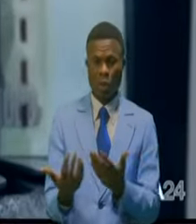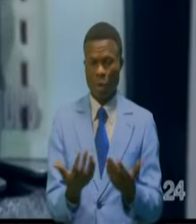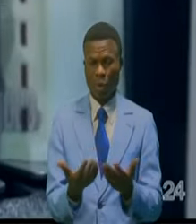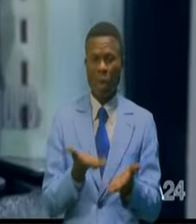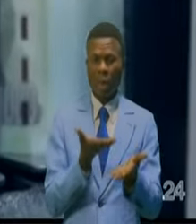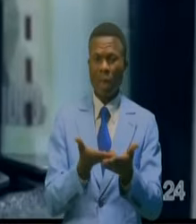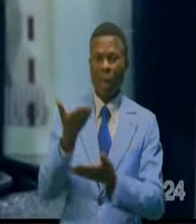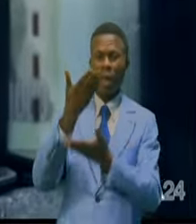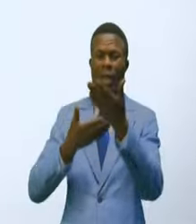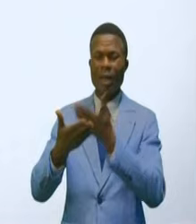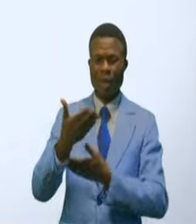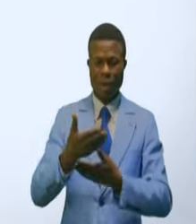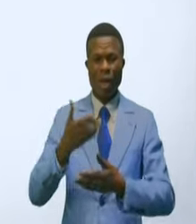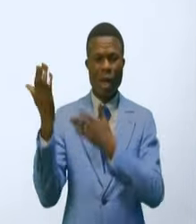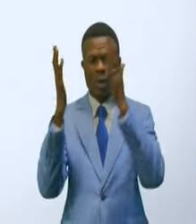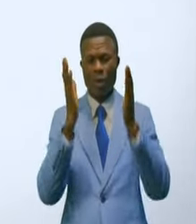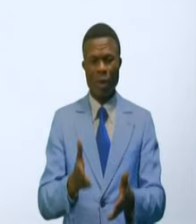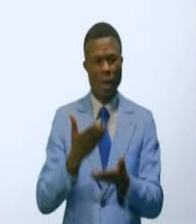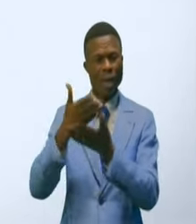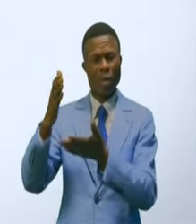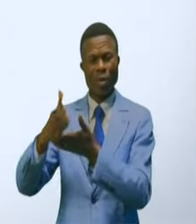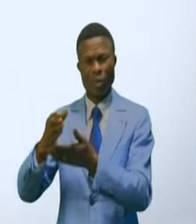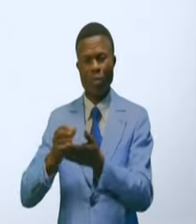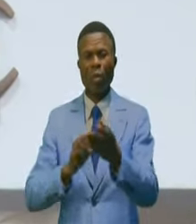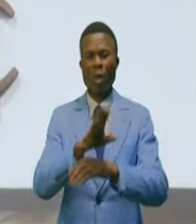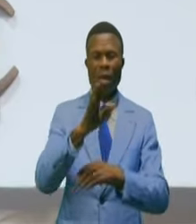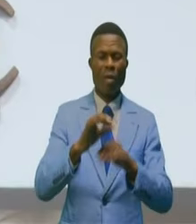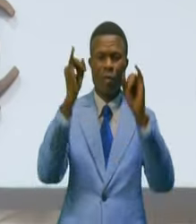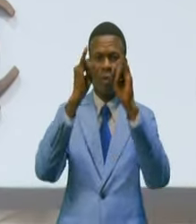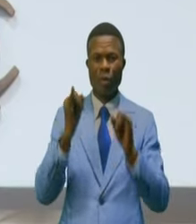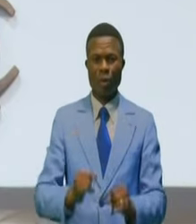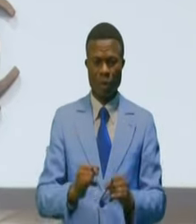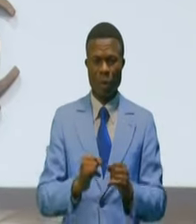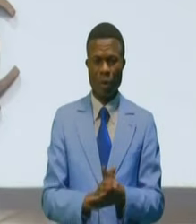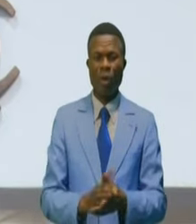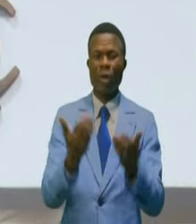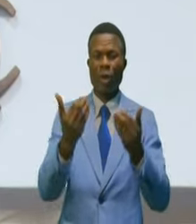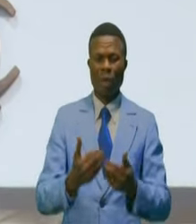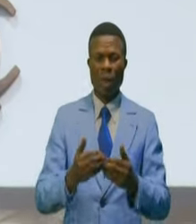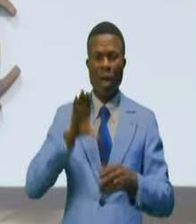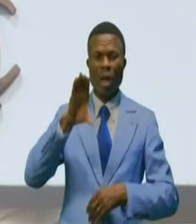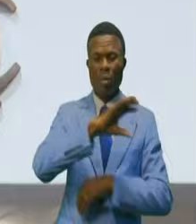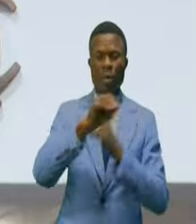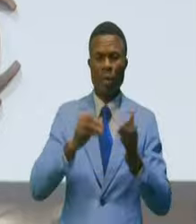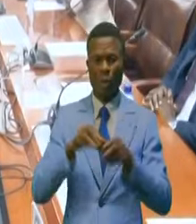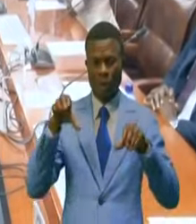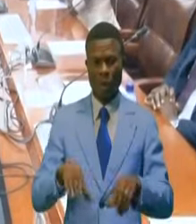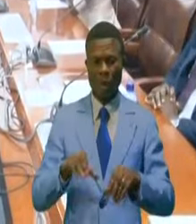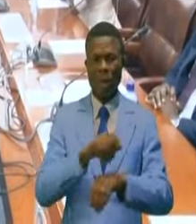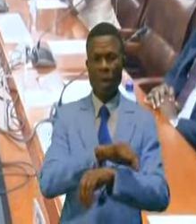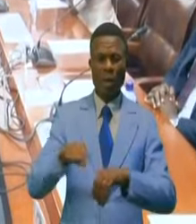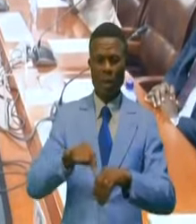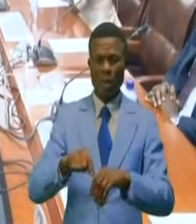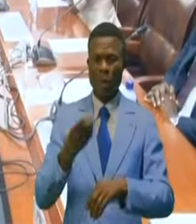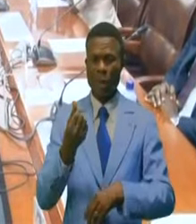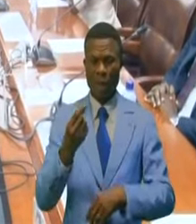les transactions commerciales et l'épargne par voie électronique. L'échange de vœux, Banque centrale du Congo, établissement de